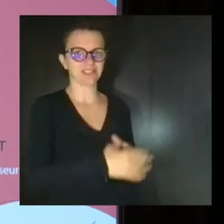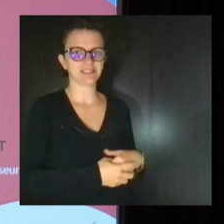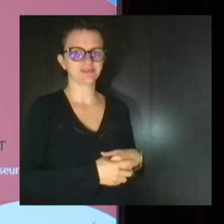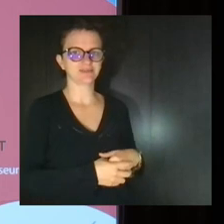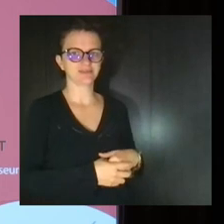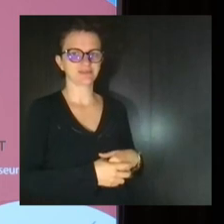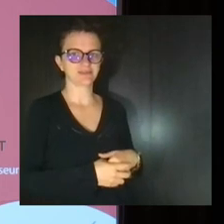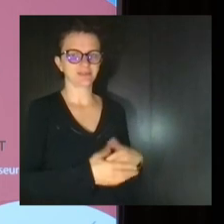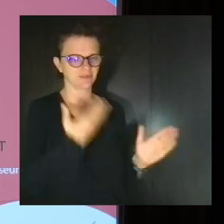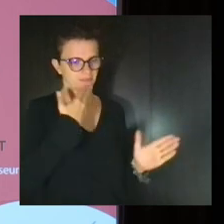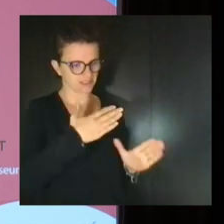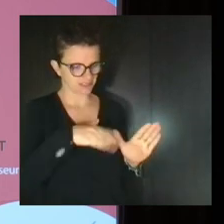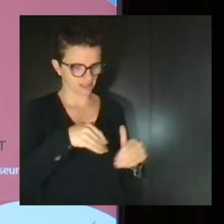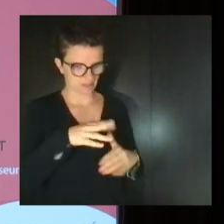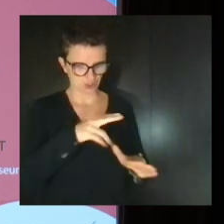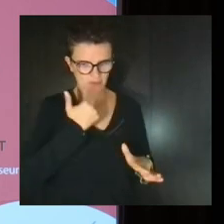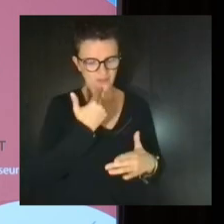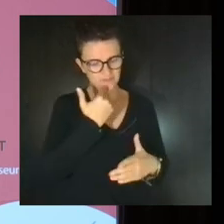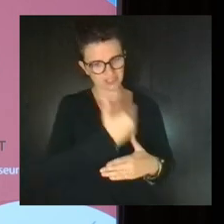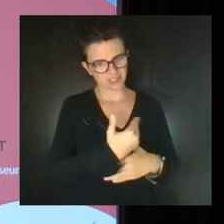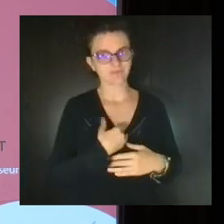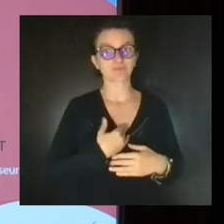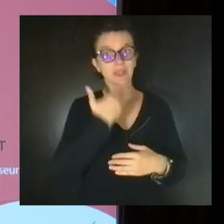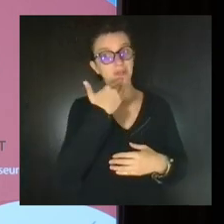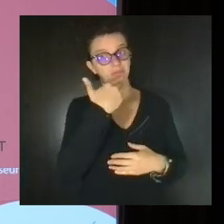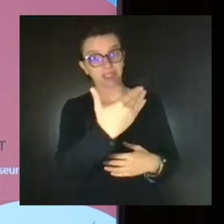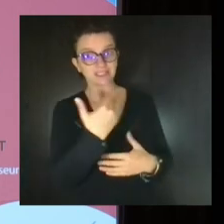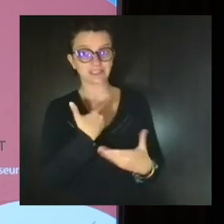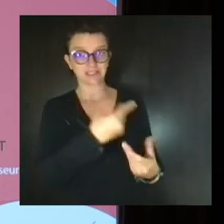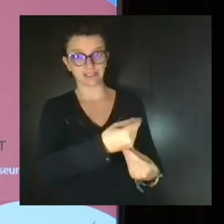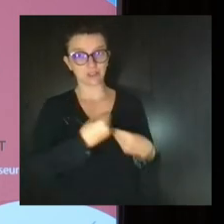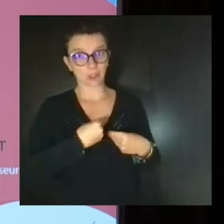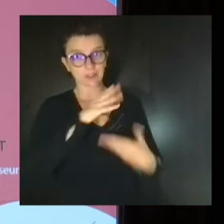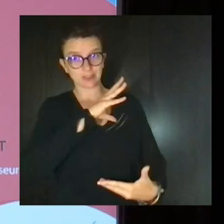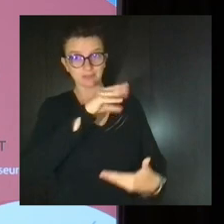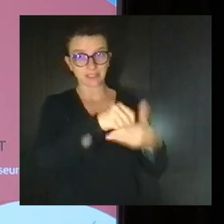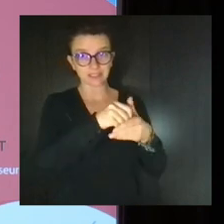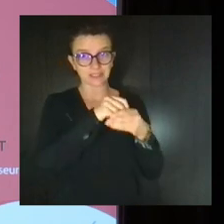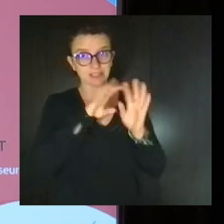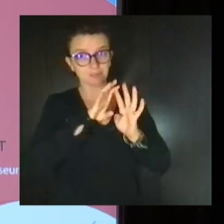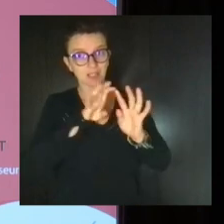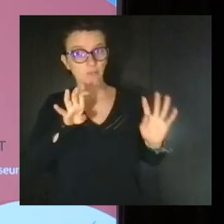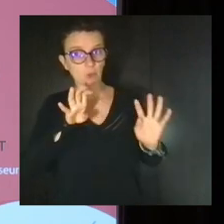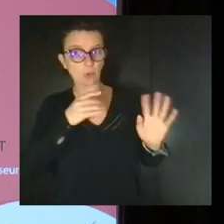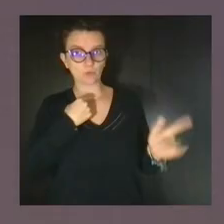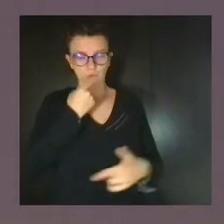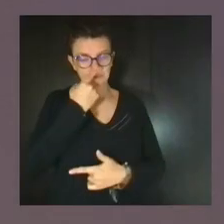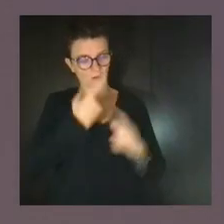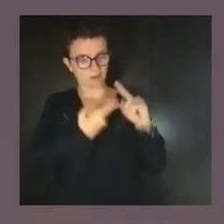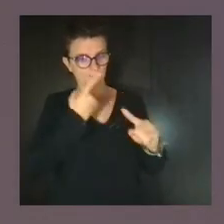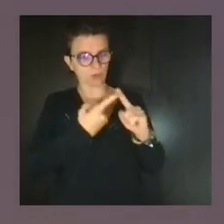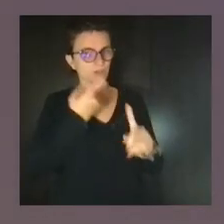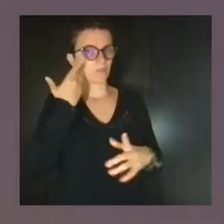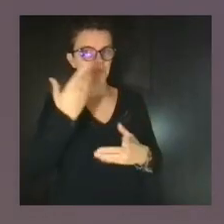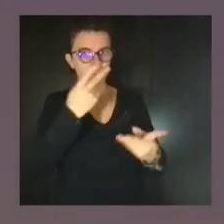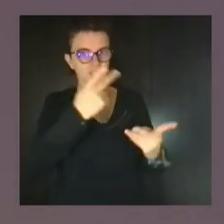Ça fonctionne, oui, parfait, merci. Merci beaucoup d'abord de me permettre de participer à cette table ronde que je trouve essentielle. Si vous permettez, je vais